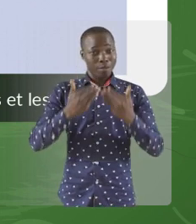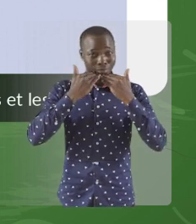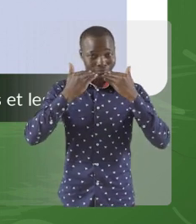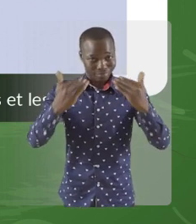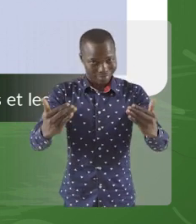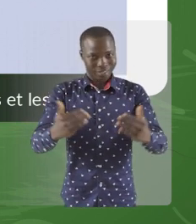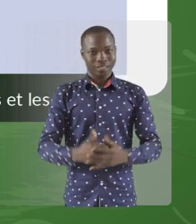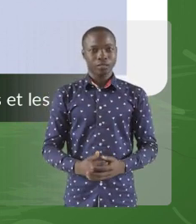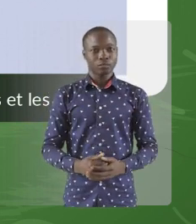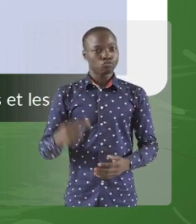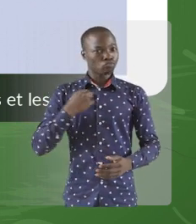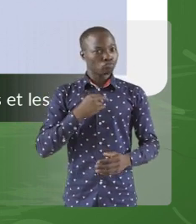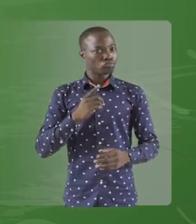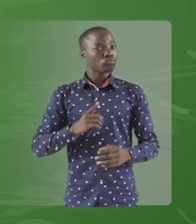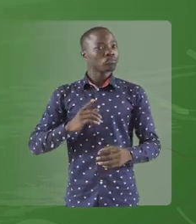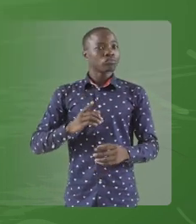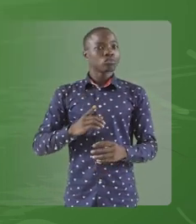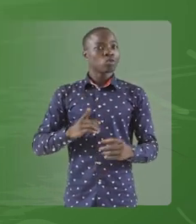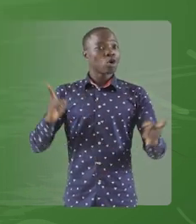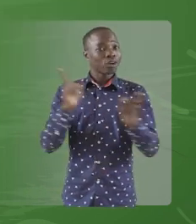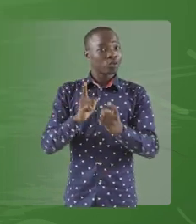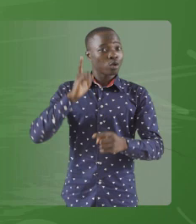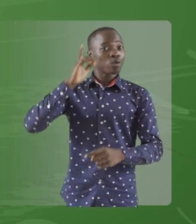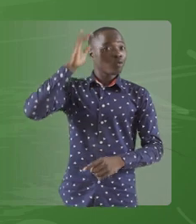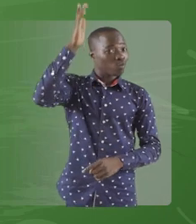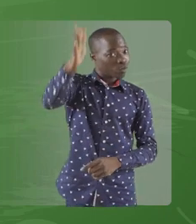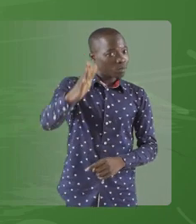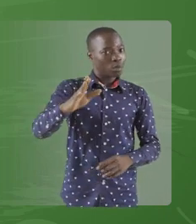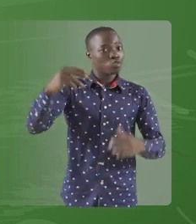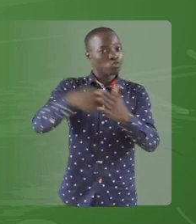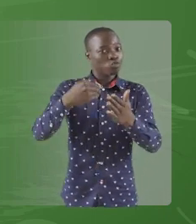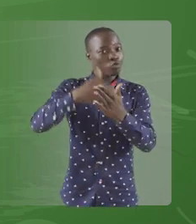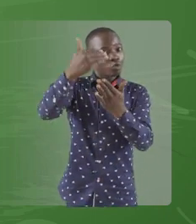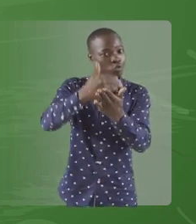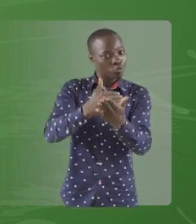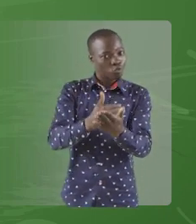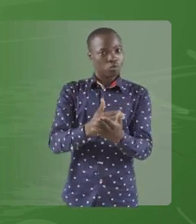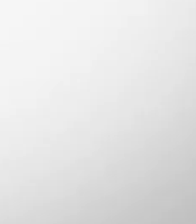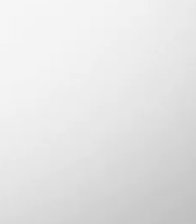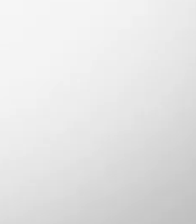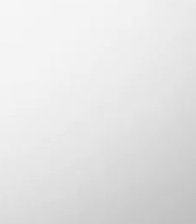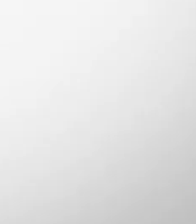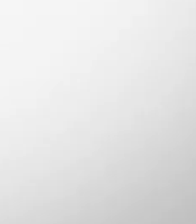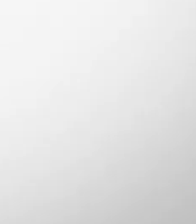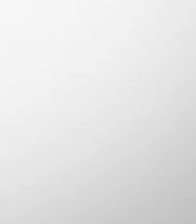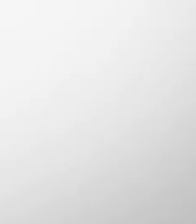remercie. Nous nous retrouverons pour une nouvelle leçon à une prochaine séance.